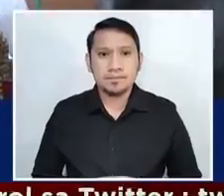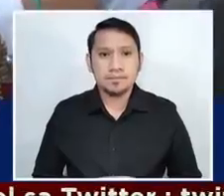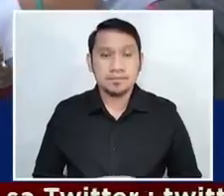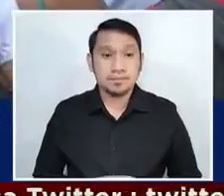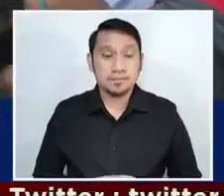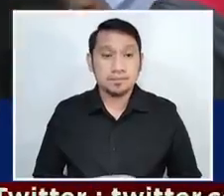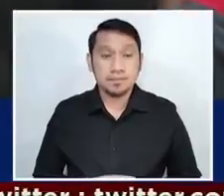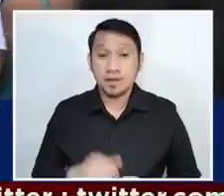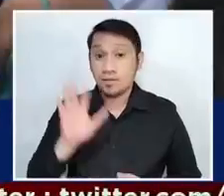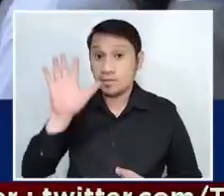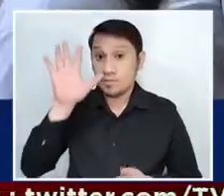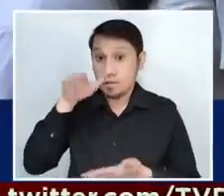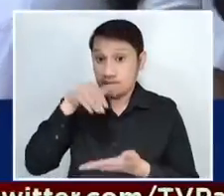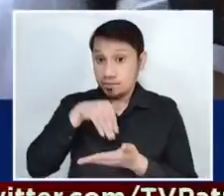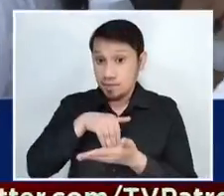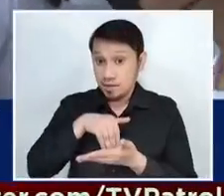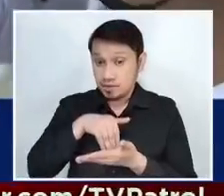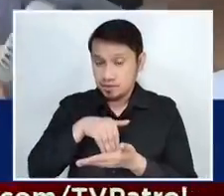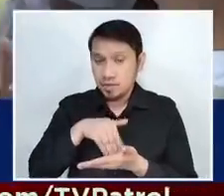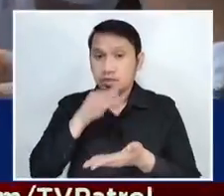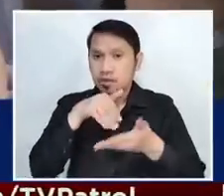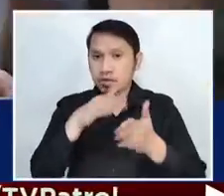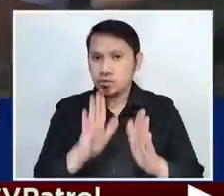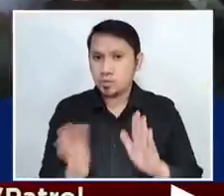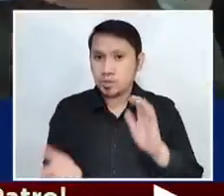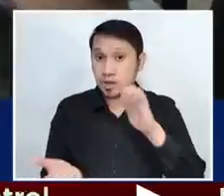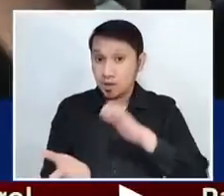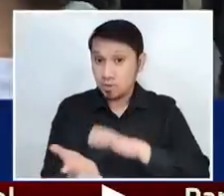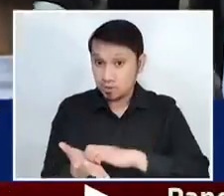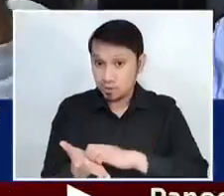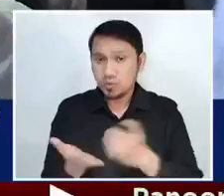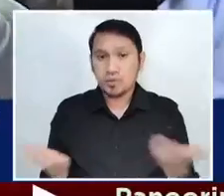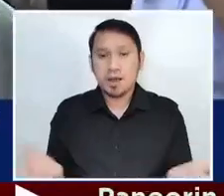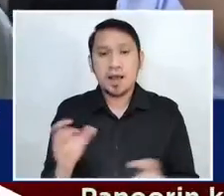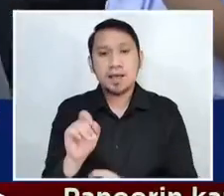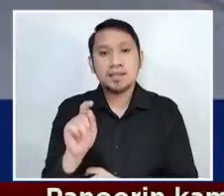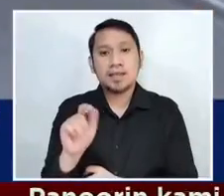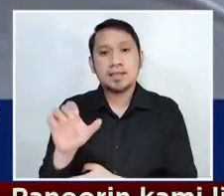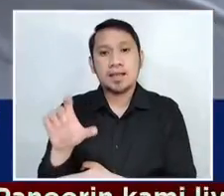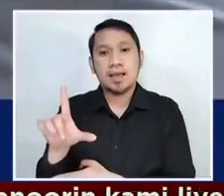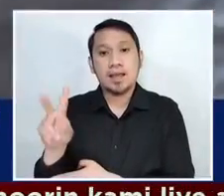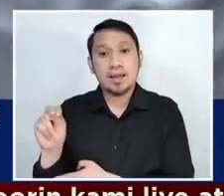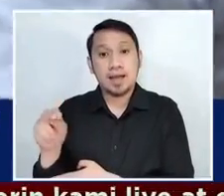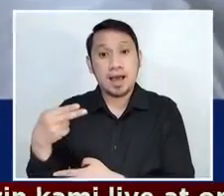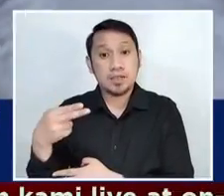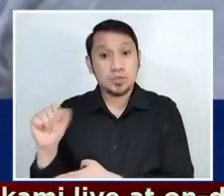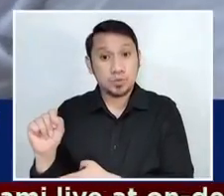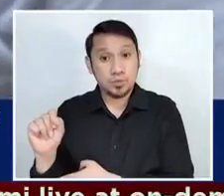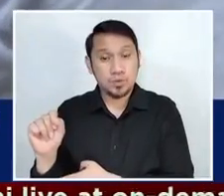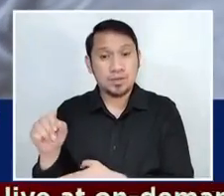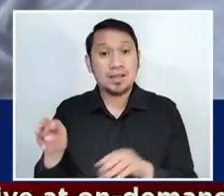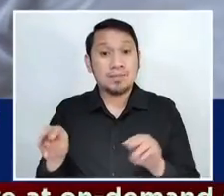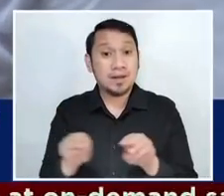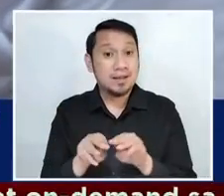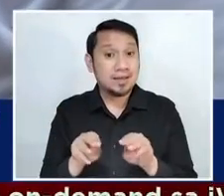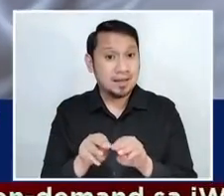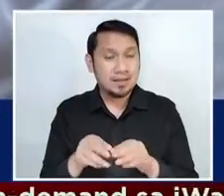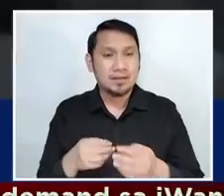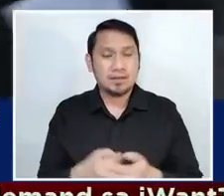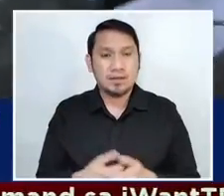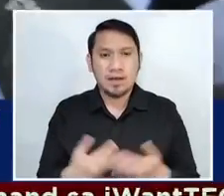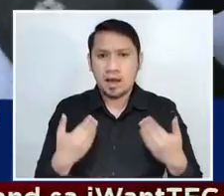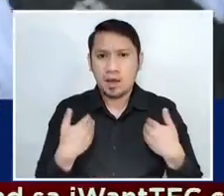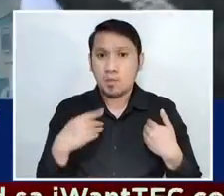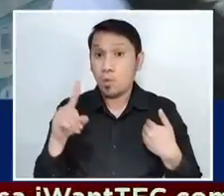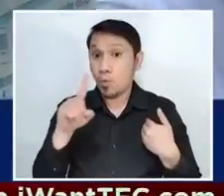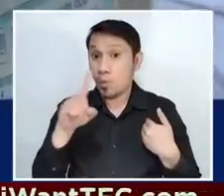Mahigit 5,000 ang mga naka-enroll na estudyante sa Santa Elena High School sa Marikina City. Maghahati-hati sila sa nasa 100 classroom